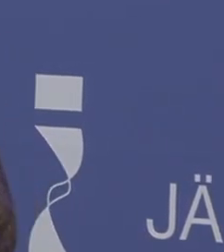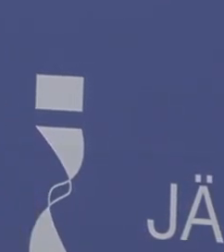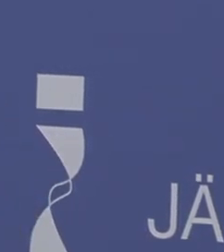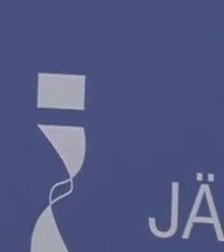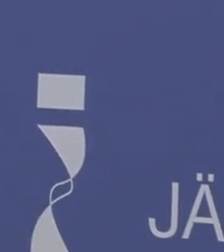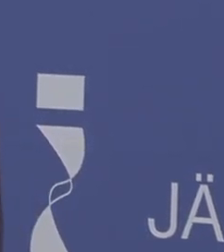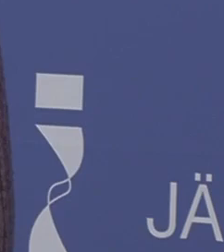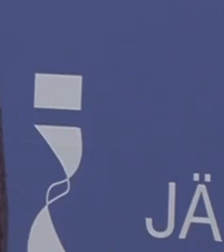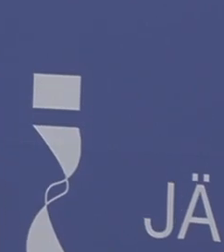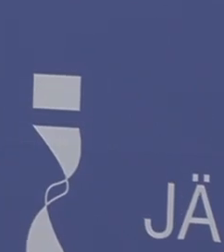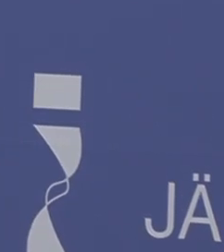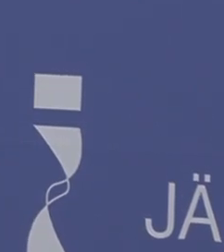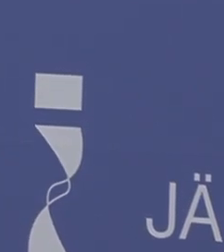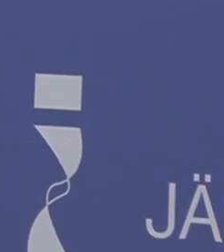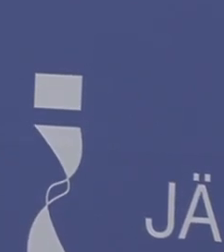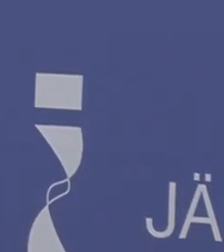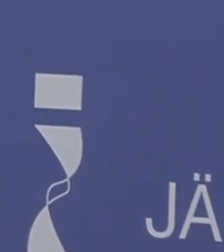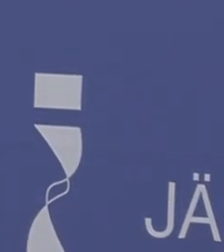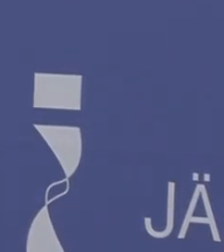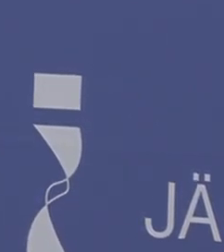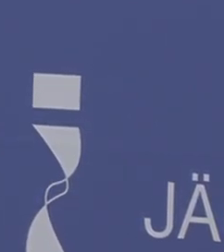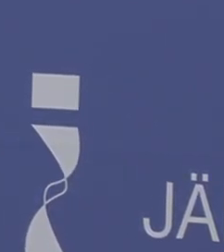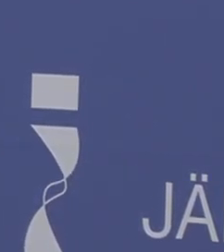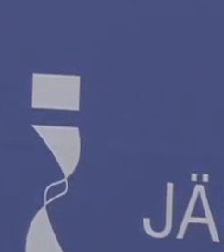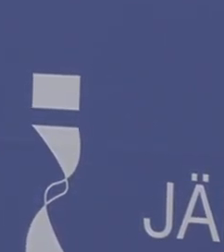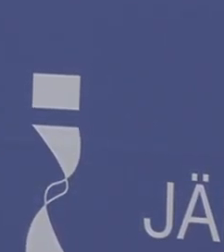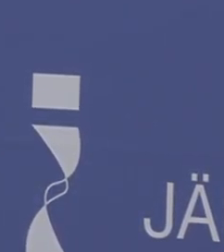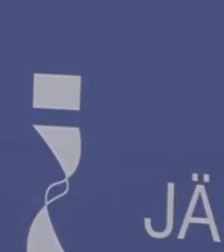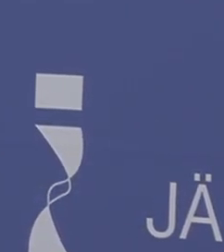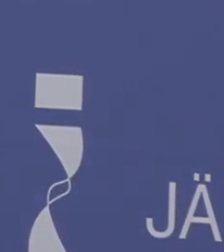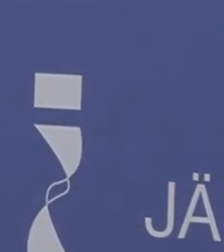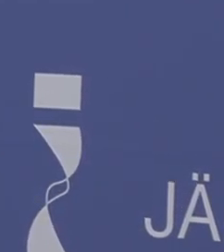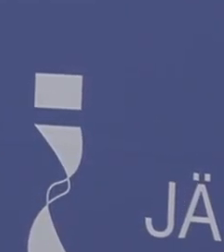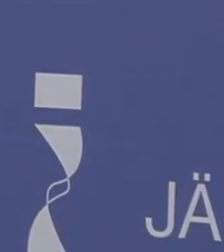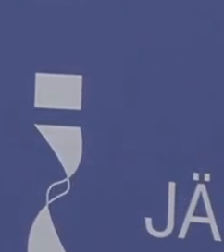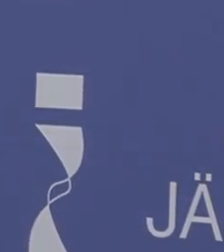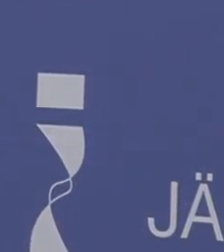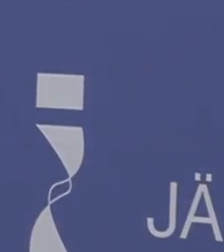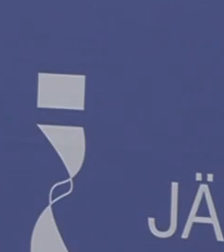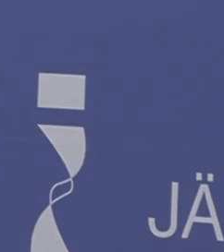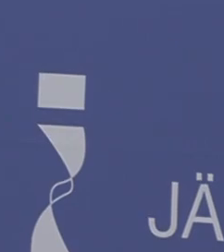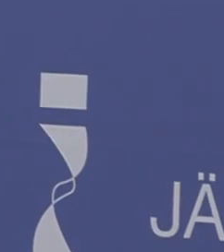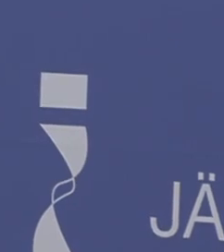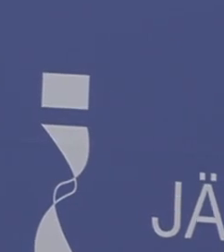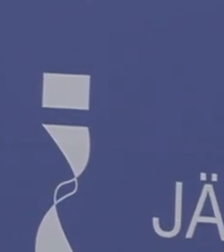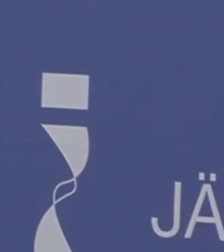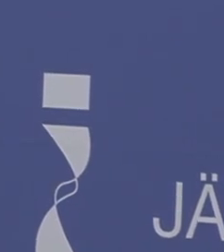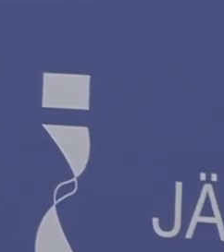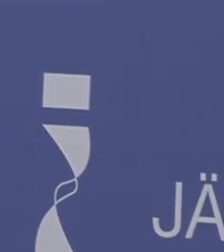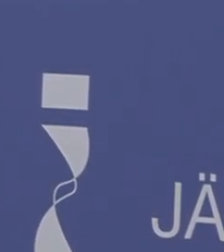många här. Morgondagens medielandskap, utmaningar, möjligheter och ansvar i en